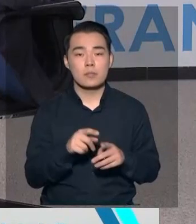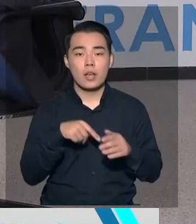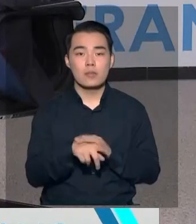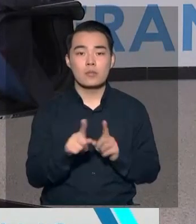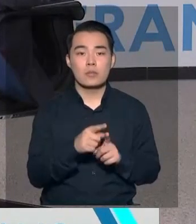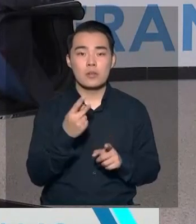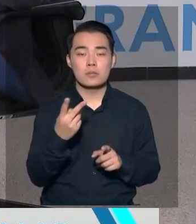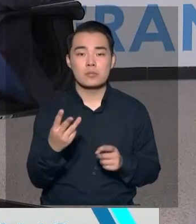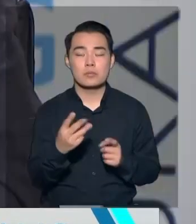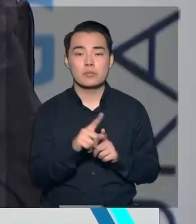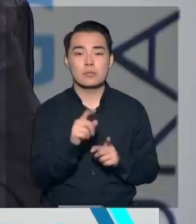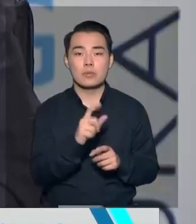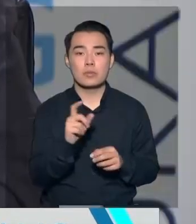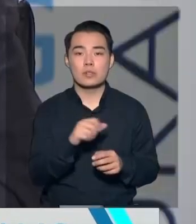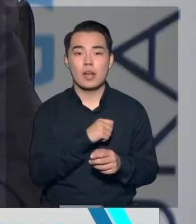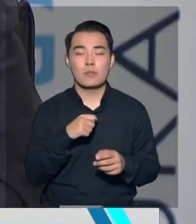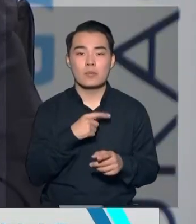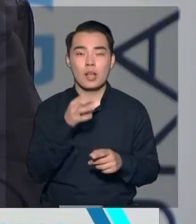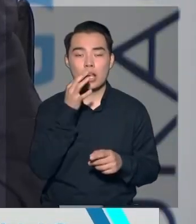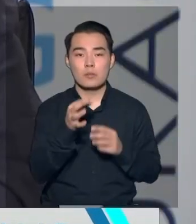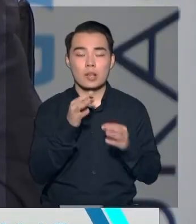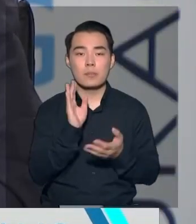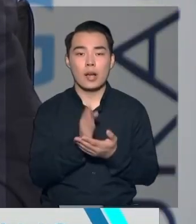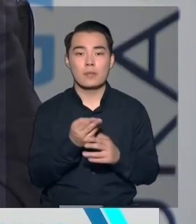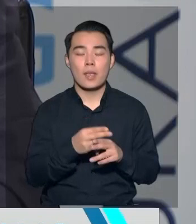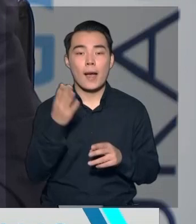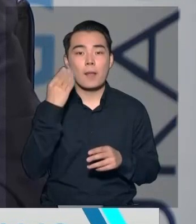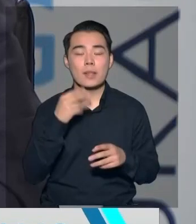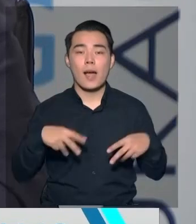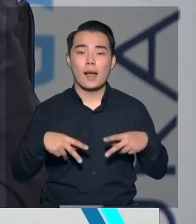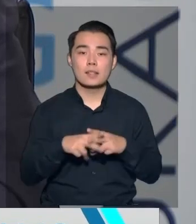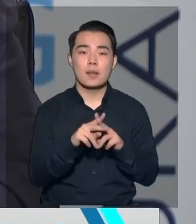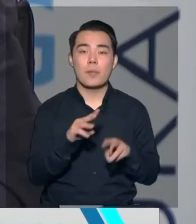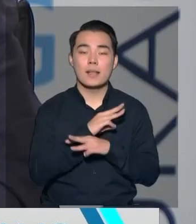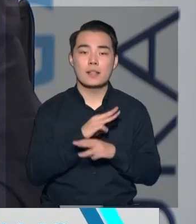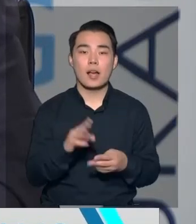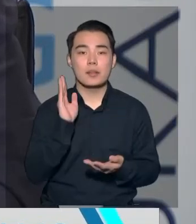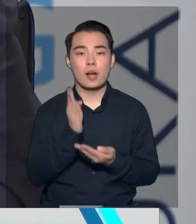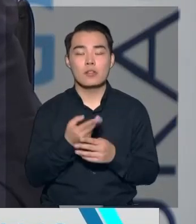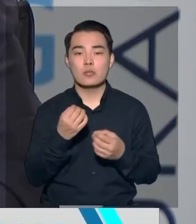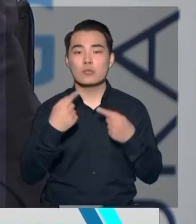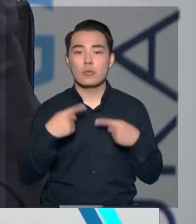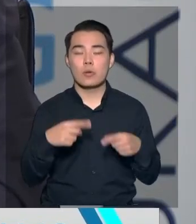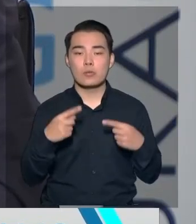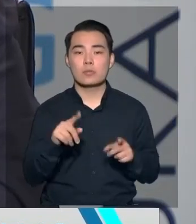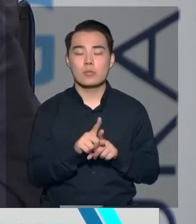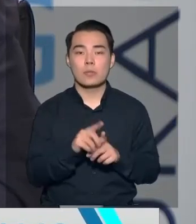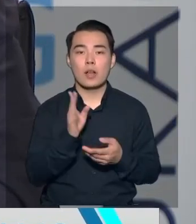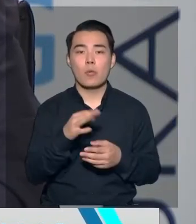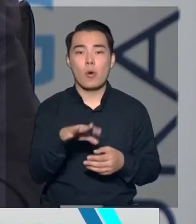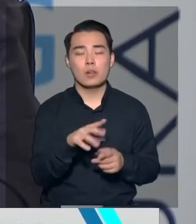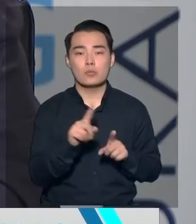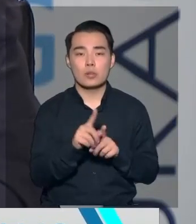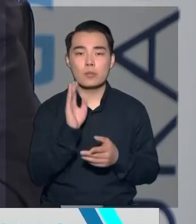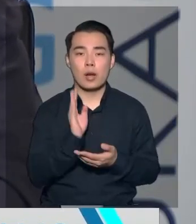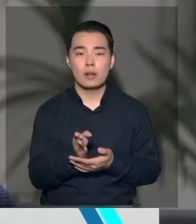бірнеше адамның түсіп жатқаны, басқасы деген әңгімелер, есесіне Алматы, Астананың мәслихаттары бар, басқалары бар, облыстар бар.